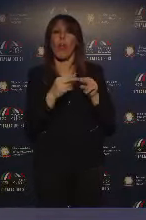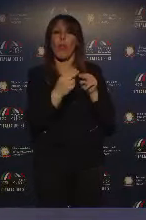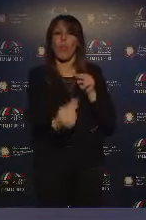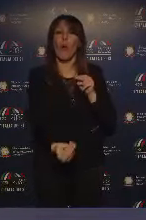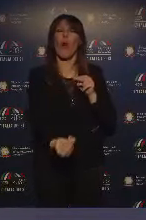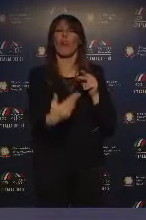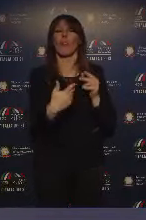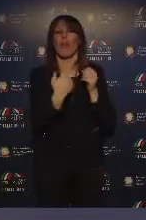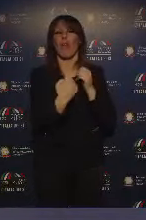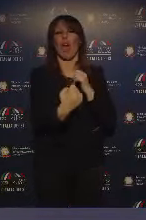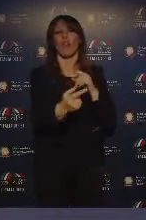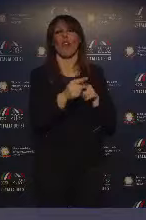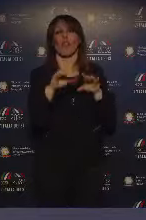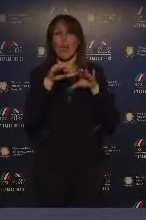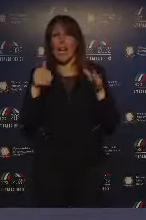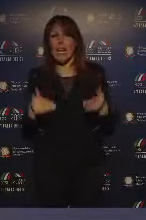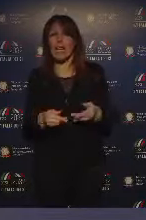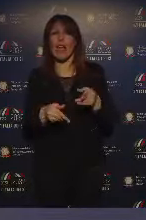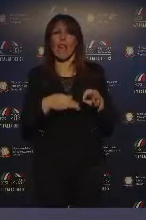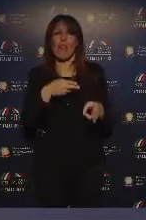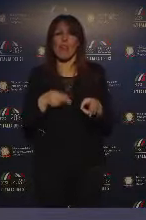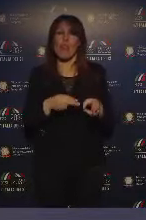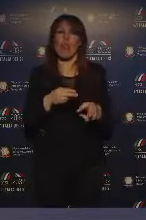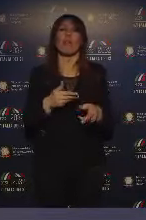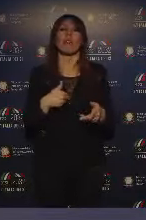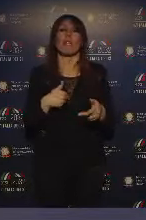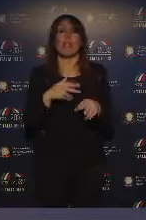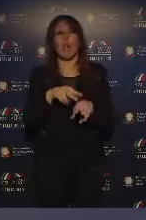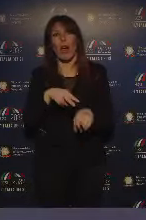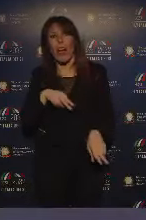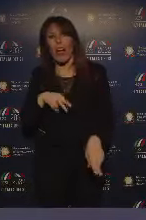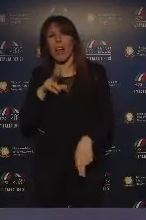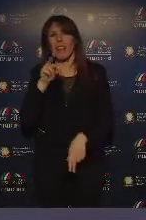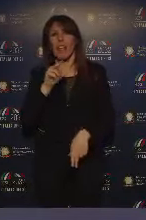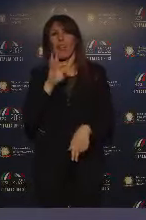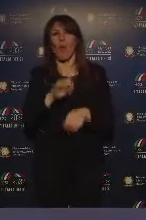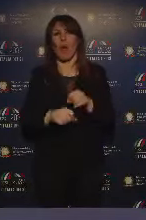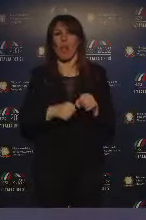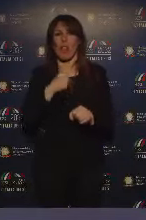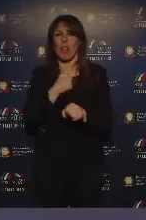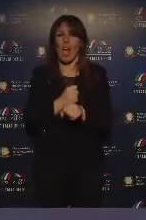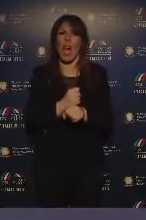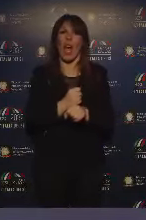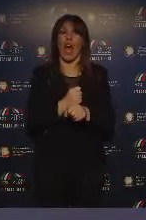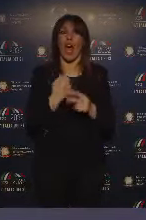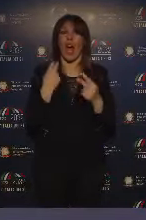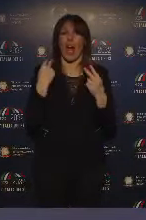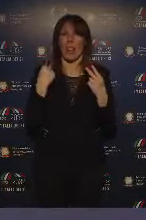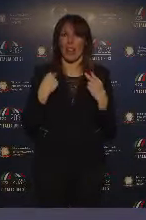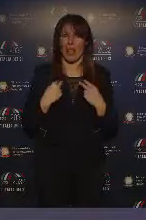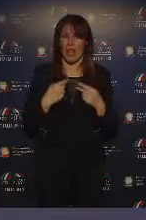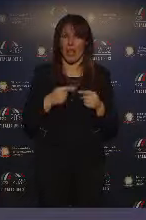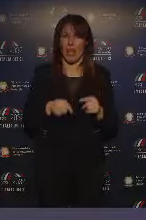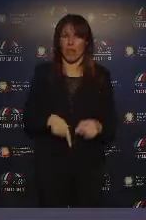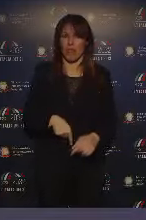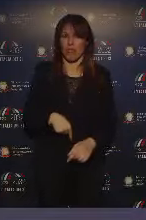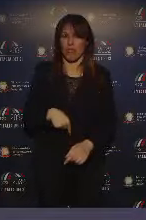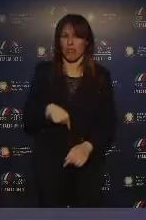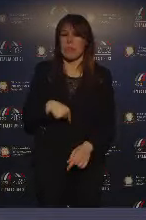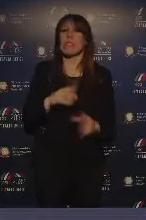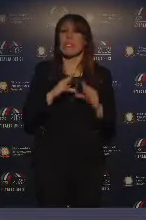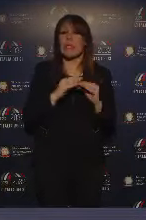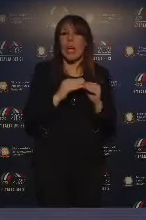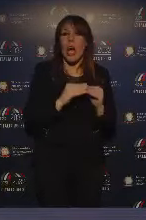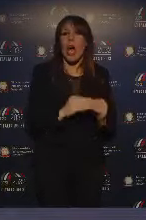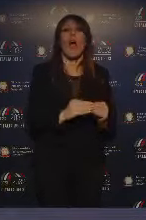una ferrovia un binario Dopo 3040 anni di vita o Manu tieni e innovi oppure